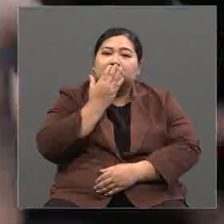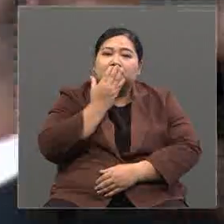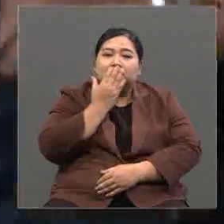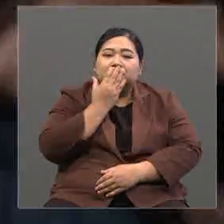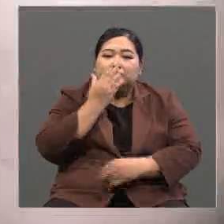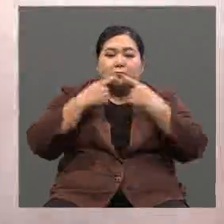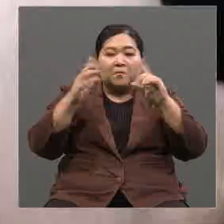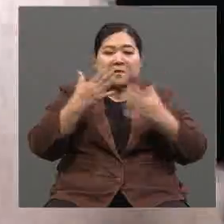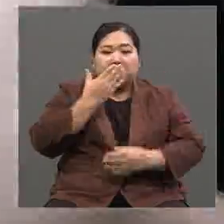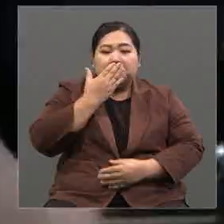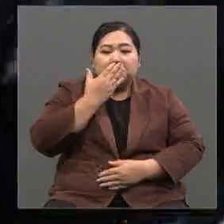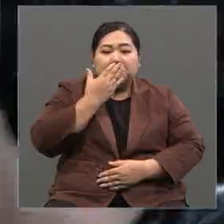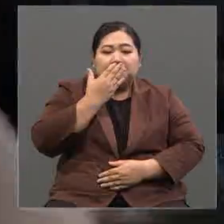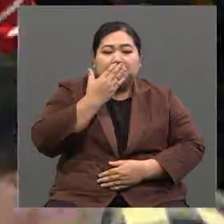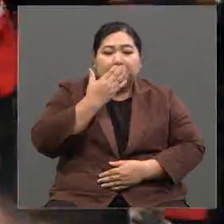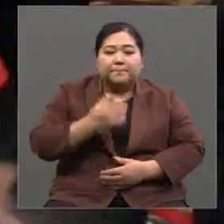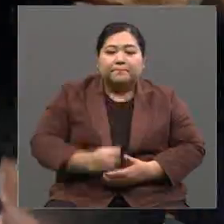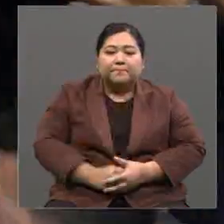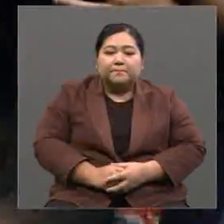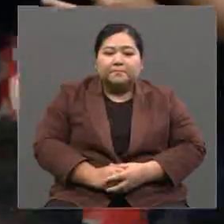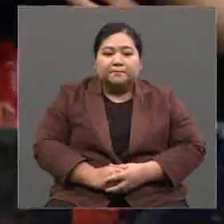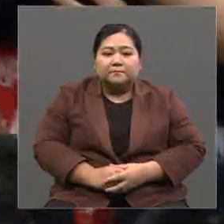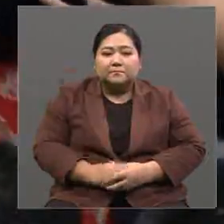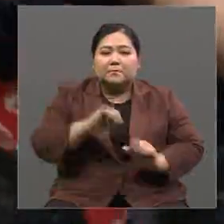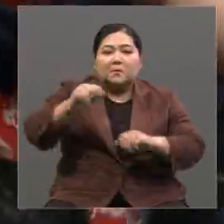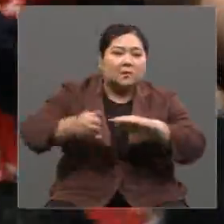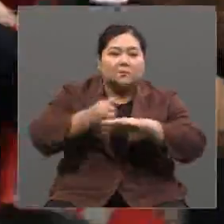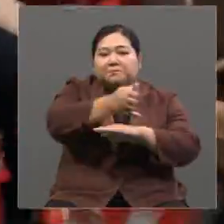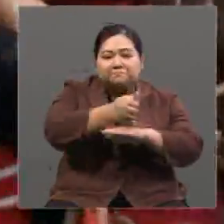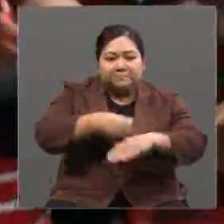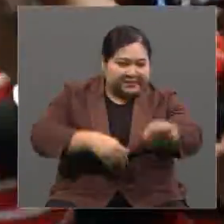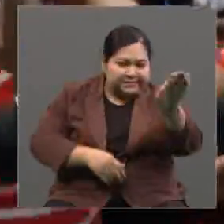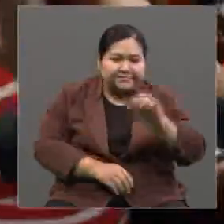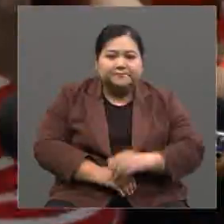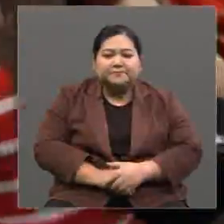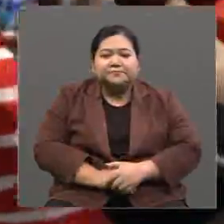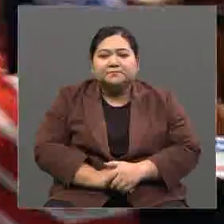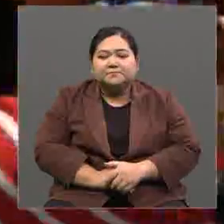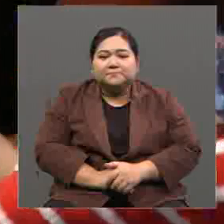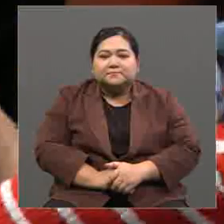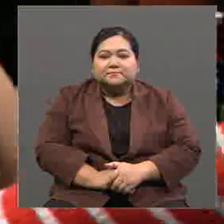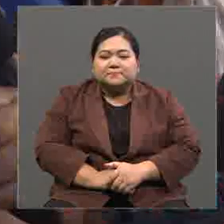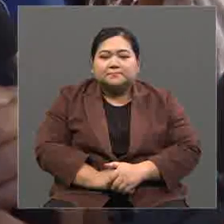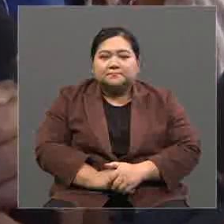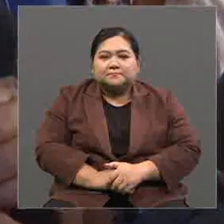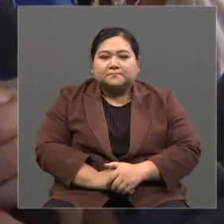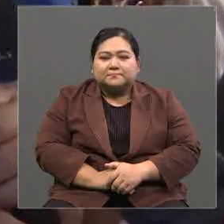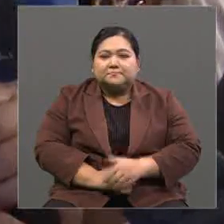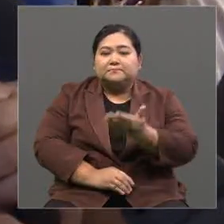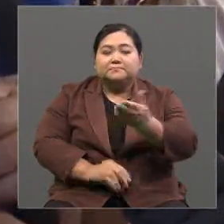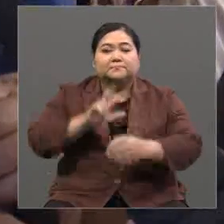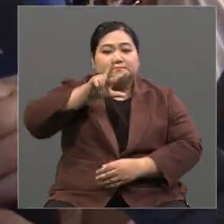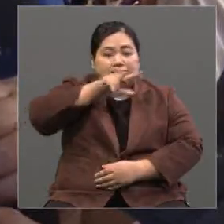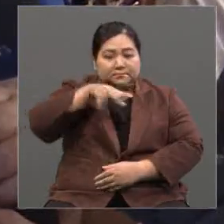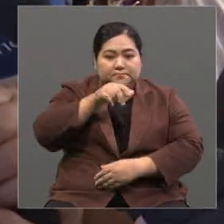อบคำถามนี้ที่สื่อมวลชนถามครับ ค่ะแล้วก็ขึ้นรถไปในทันทีนะคะอ่ะมาดูอีกท่านหนึ่งบ้างนะคะนายอนุทินชาญวีรกู